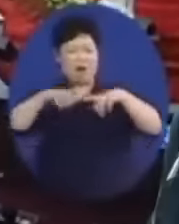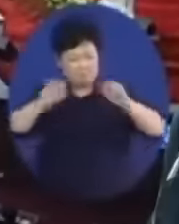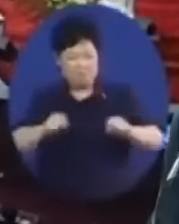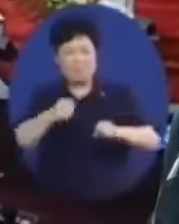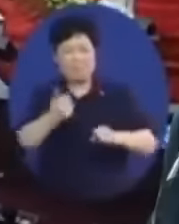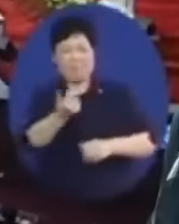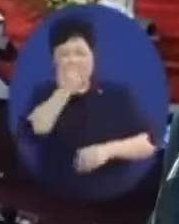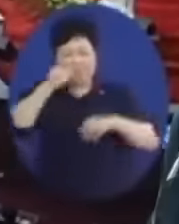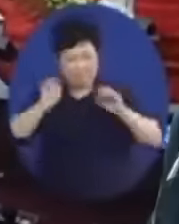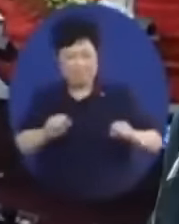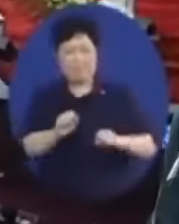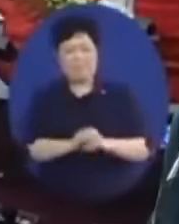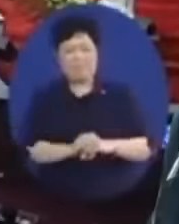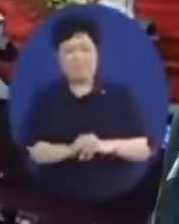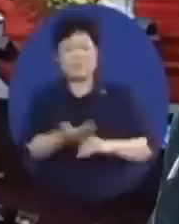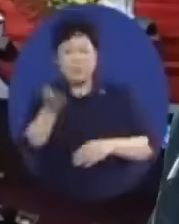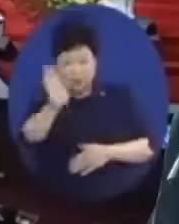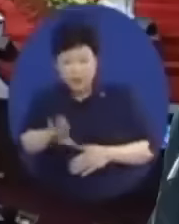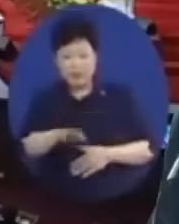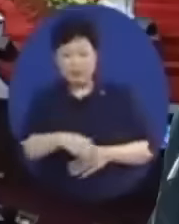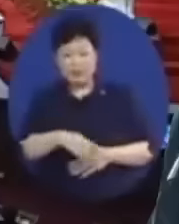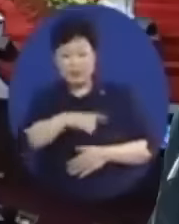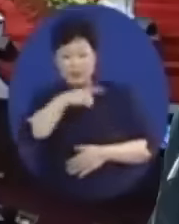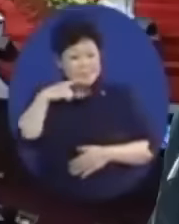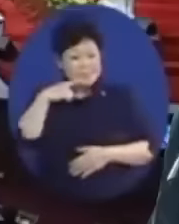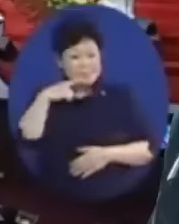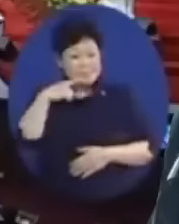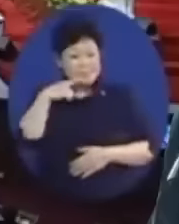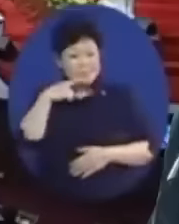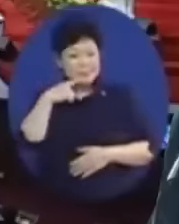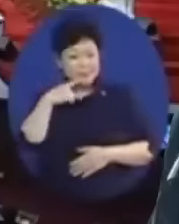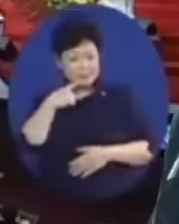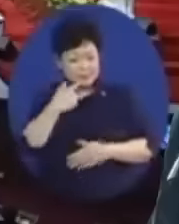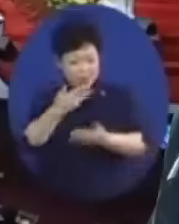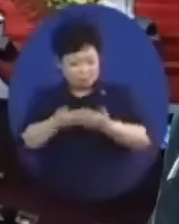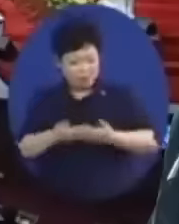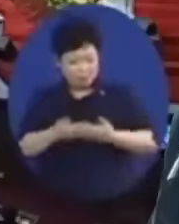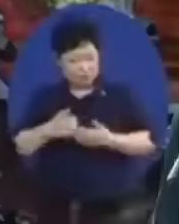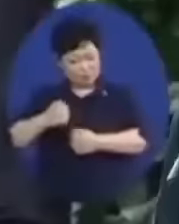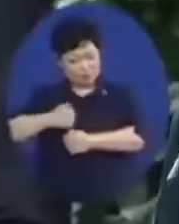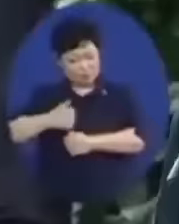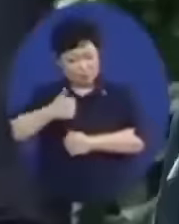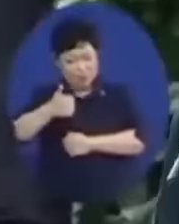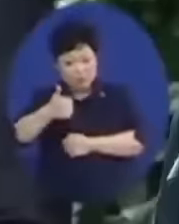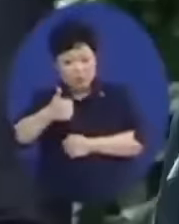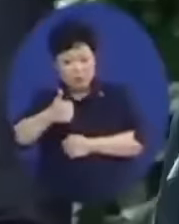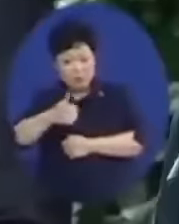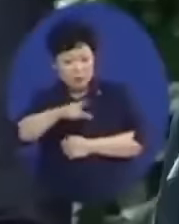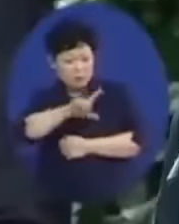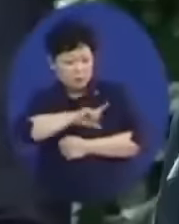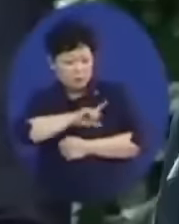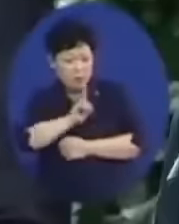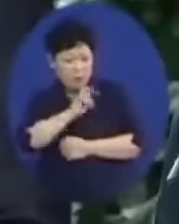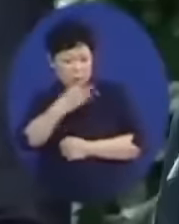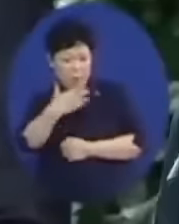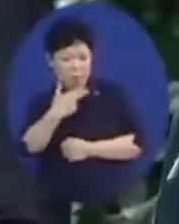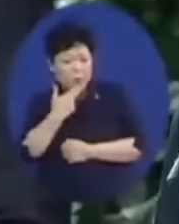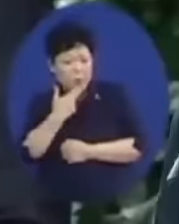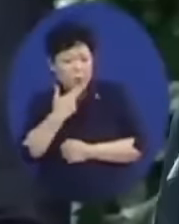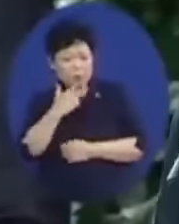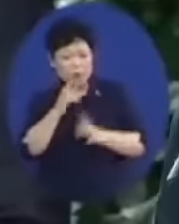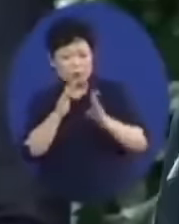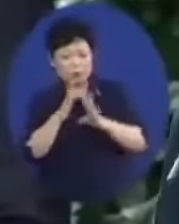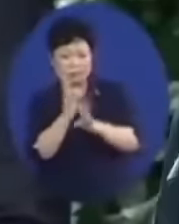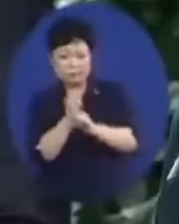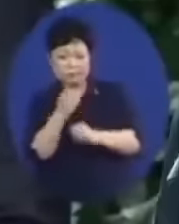있었습니다. 그런데 그 피를 나누어 주고 그 군인은 자기 이름도 말하지 않고 주소도 말하지